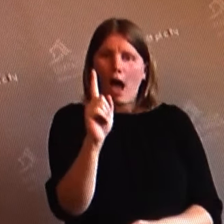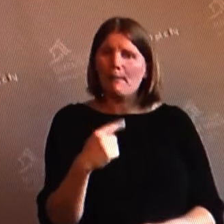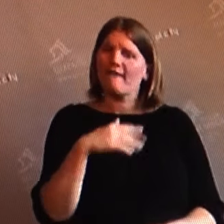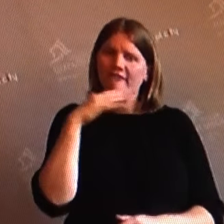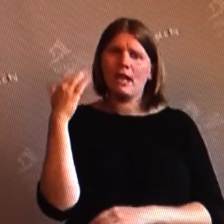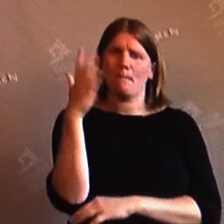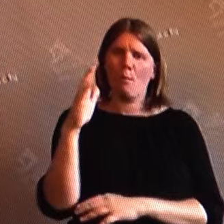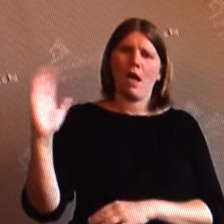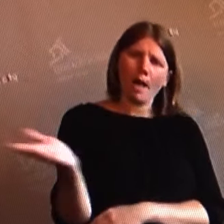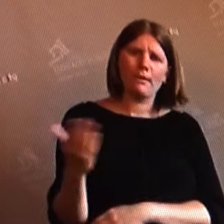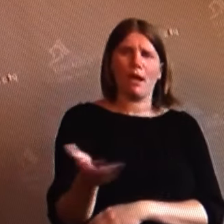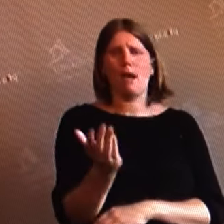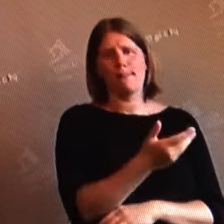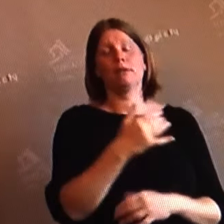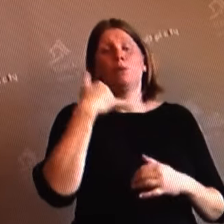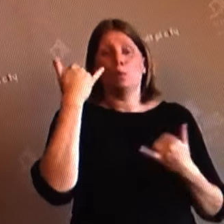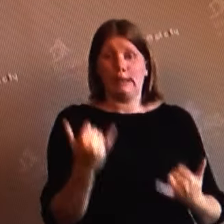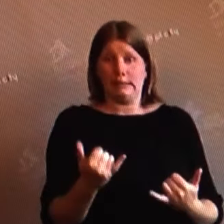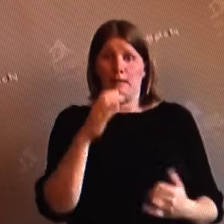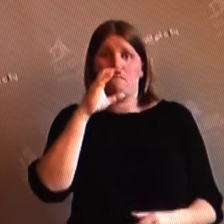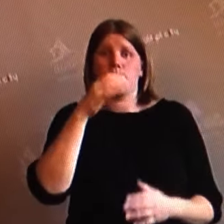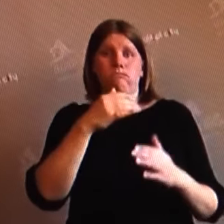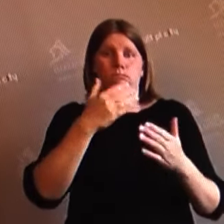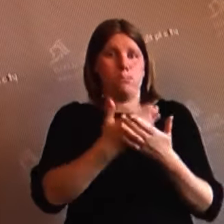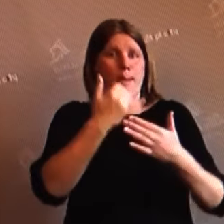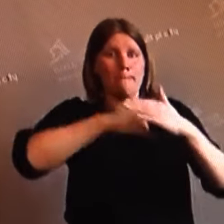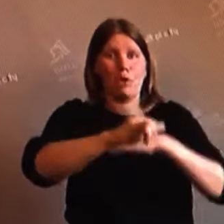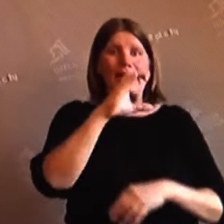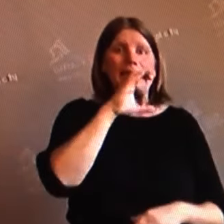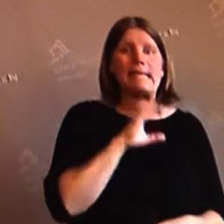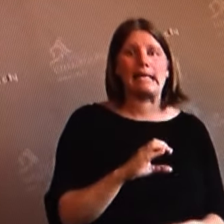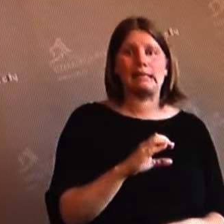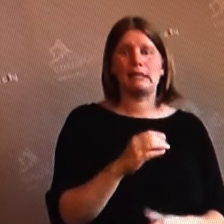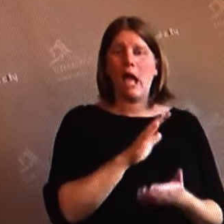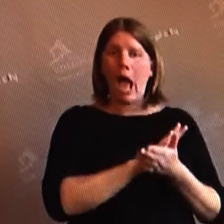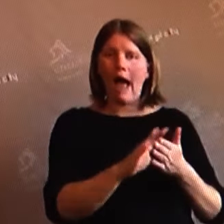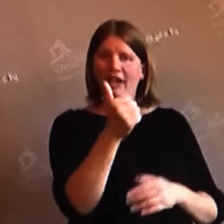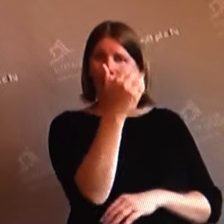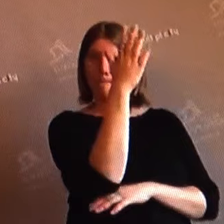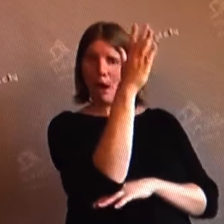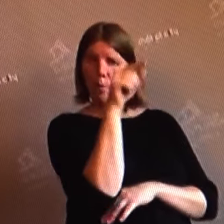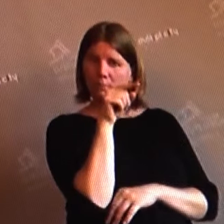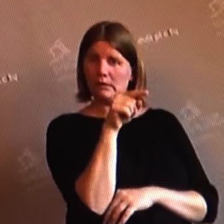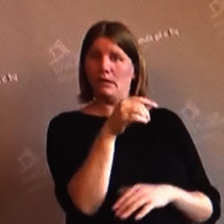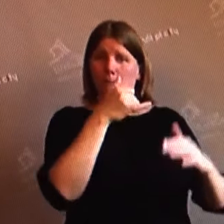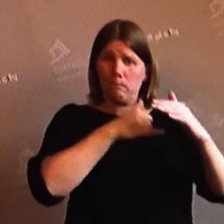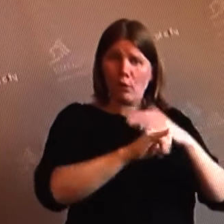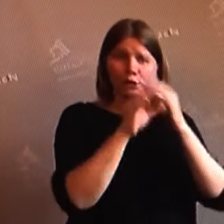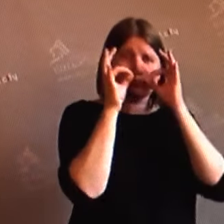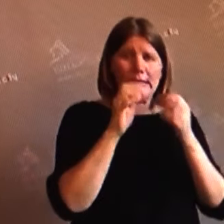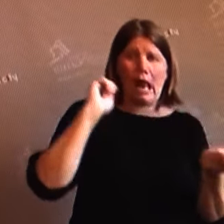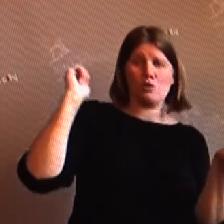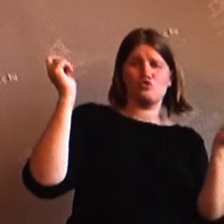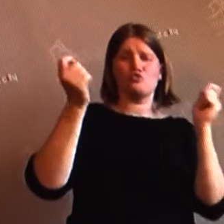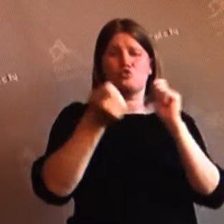Projekt gestimmt hat, wo man wegen seiner banalen Birk ein Projekt speziell gestaltet, für das die Birk kann bestehen bleiben, also Leute, die es von